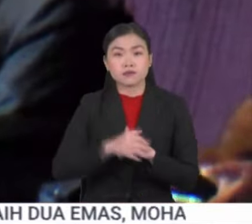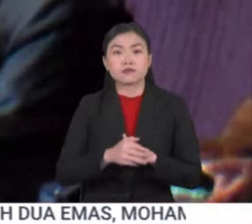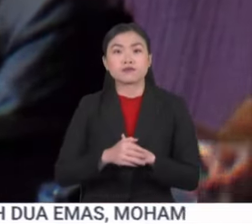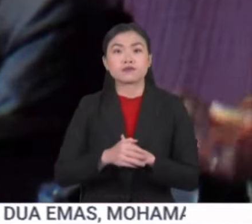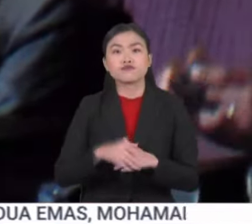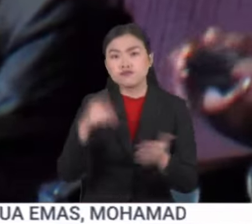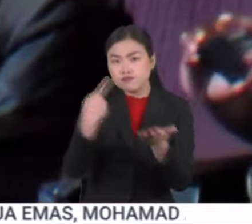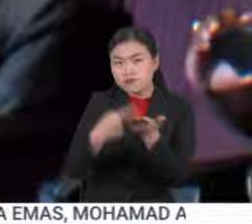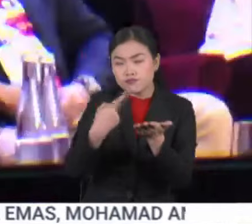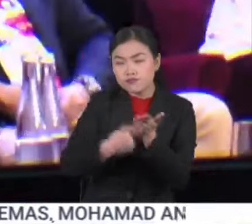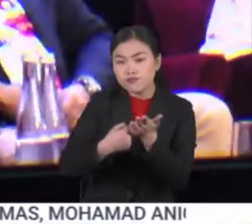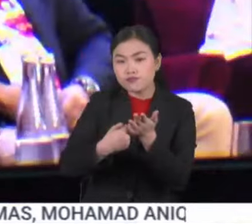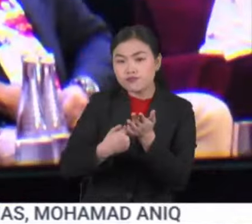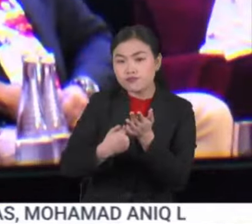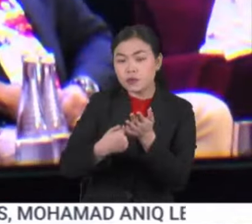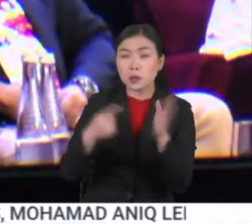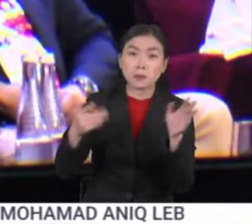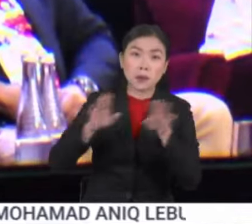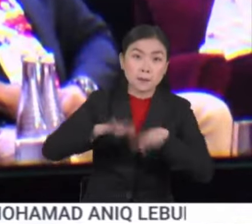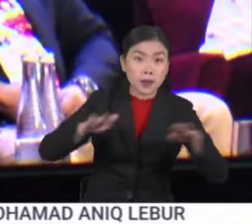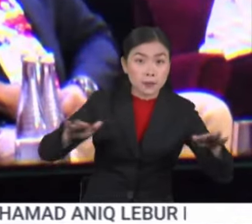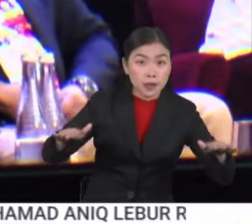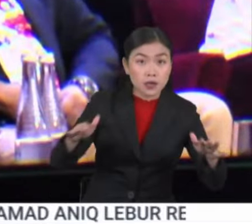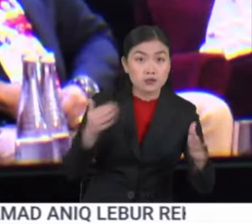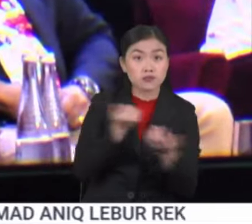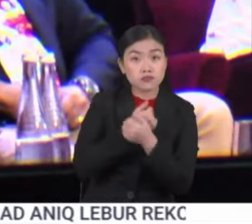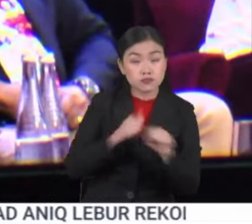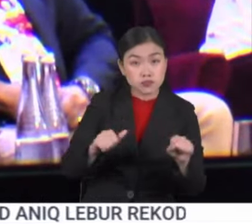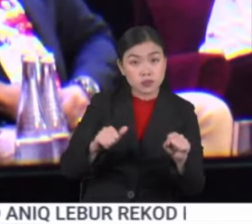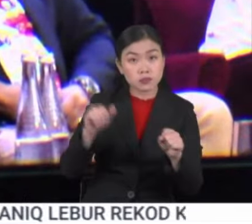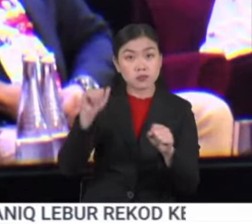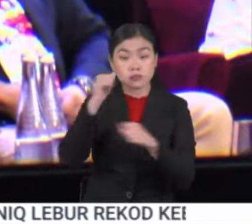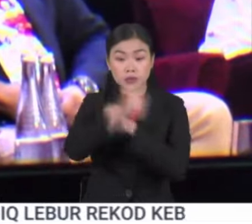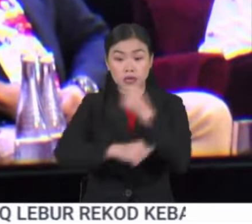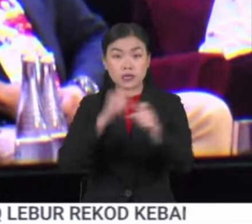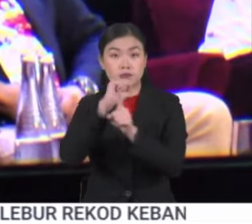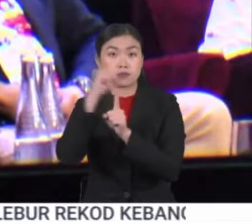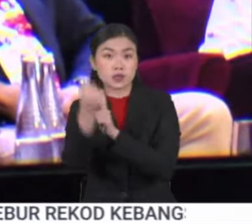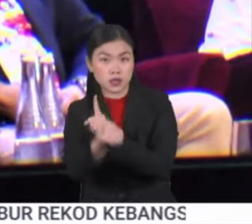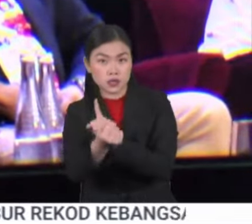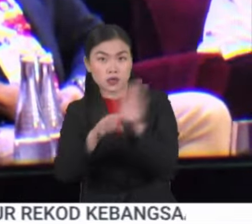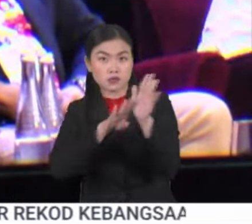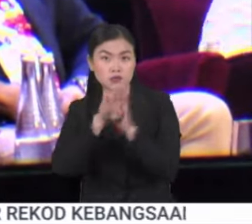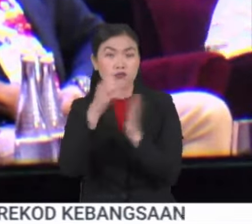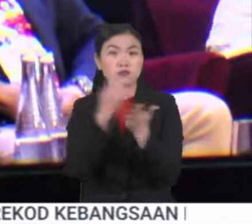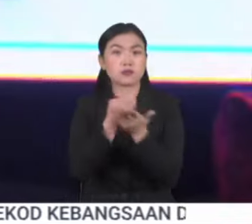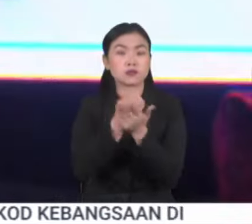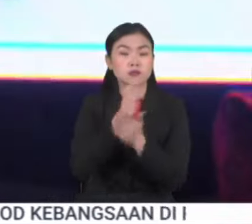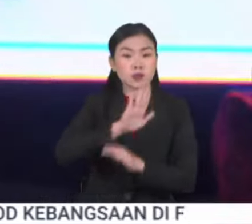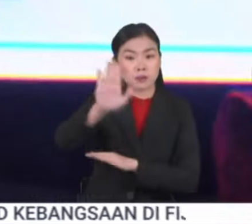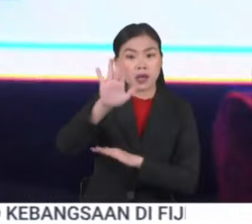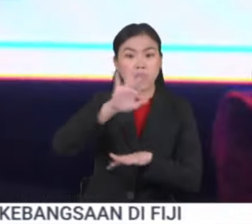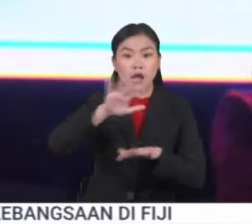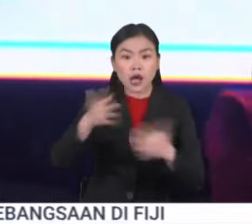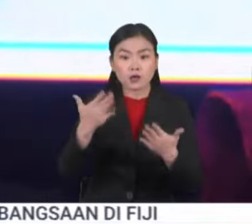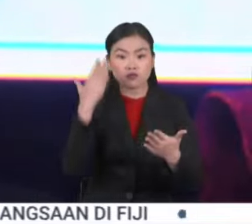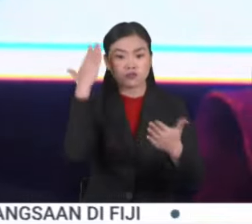turut membincangkan perihal keselamatan kanak-kanak, alam sekitar, pertumbuhan ekonomi madani dan pembasmian kemiskinan.